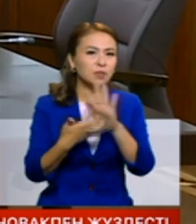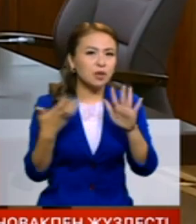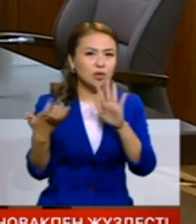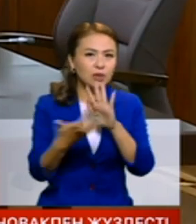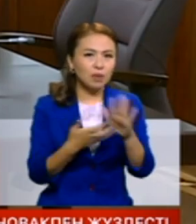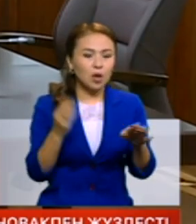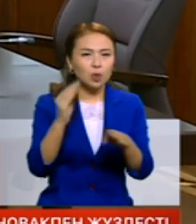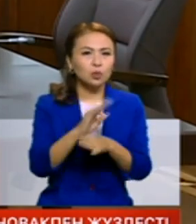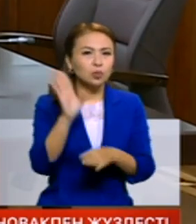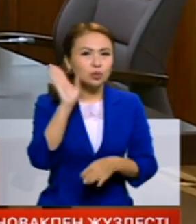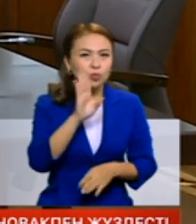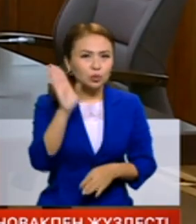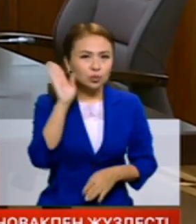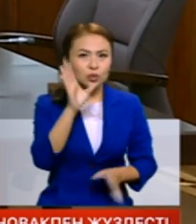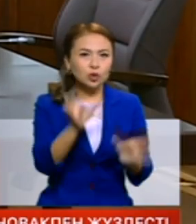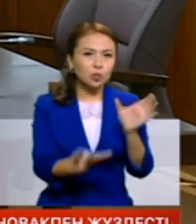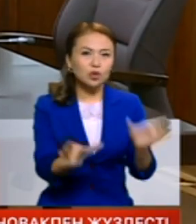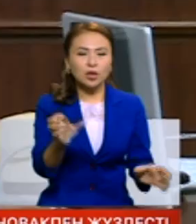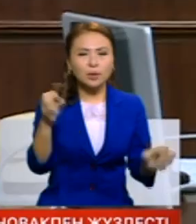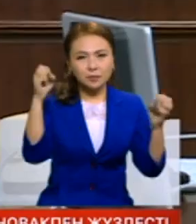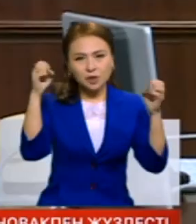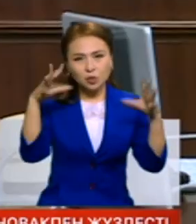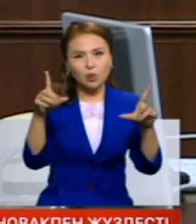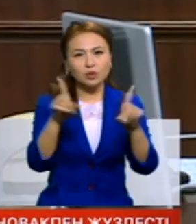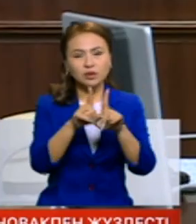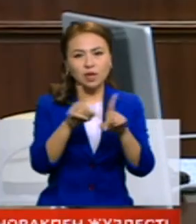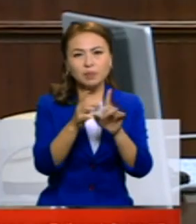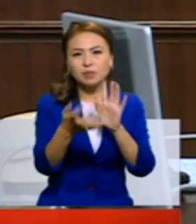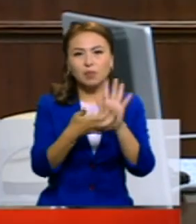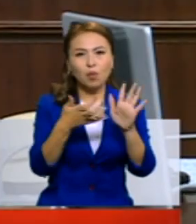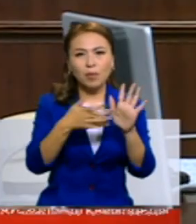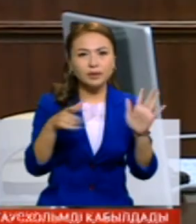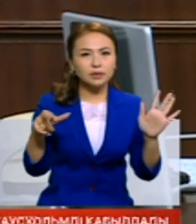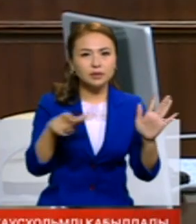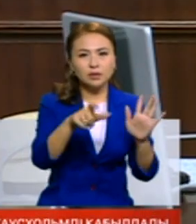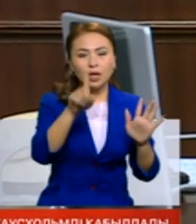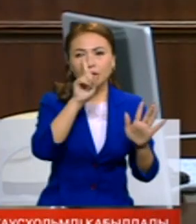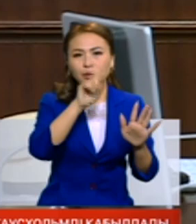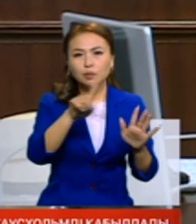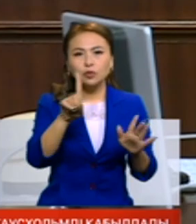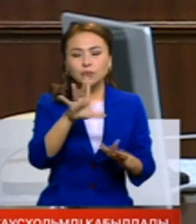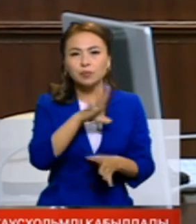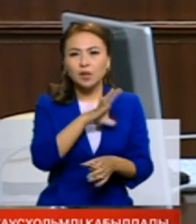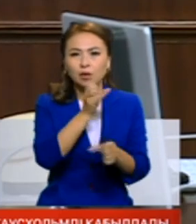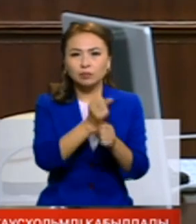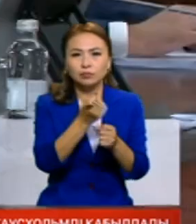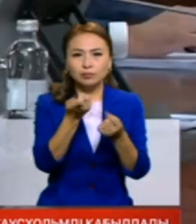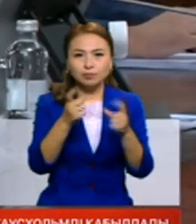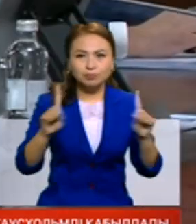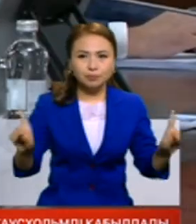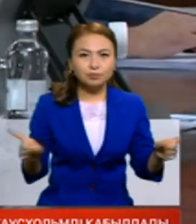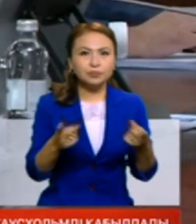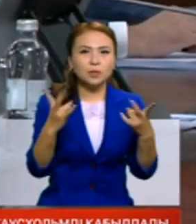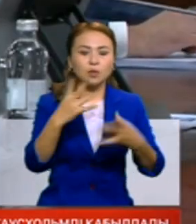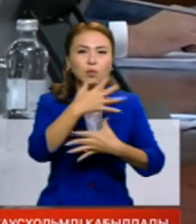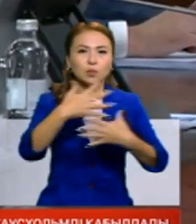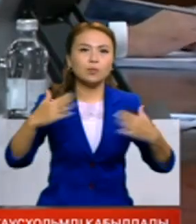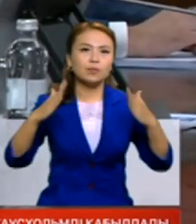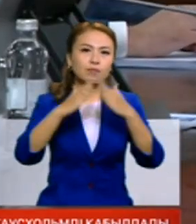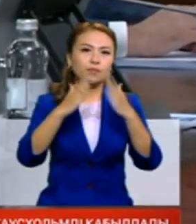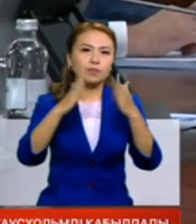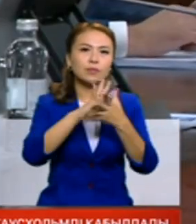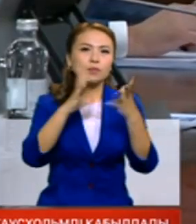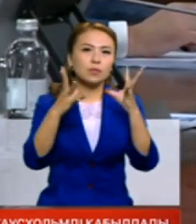инфрақұрылымның жетіспеушілігі. Алдымен су, жылу, жарық пен жолды тапшылық болмайтындай жеткілікті деңгейге көтеріп алуымыз керек. Көпқабатты